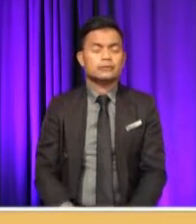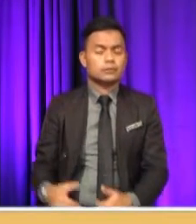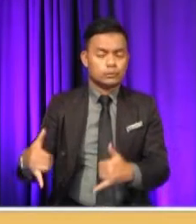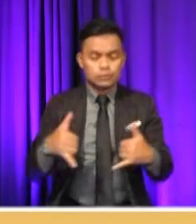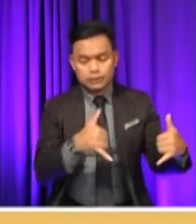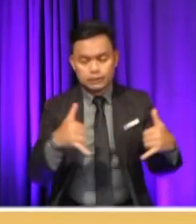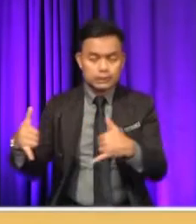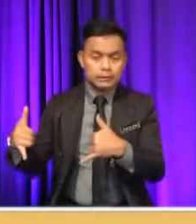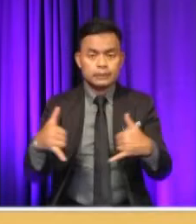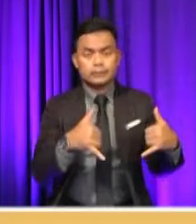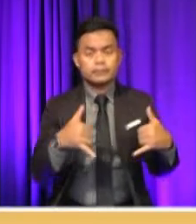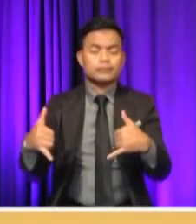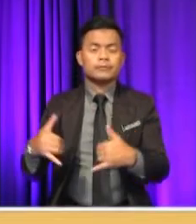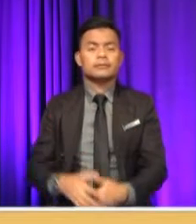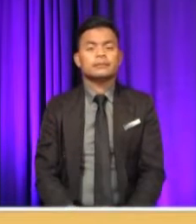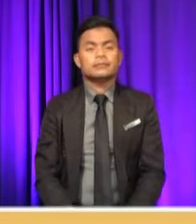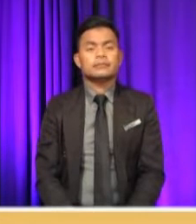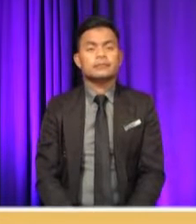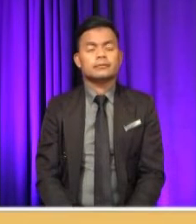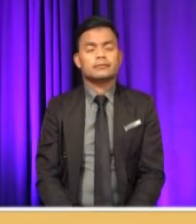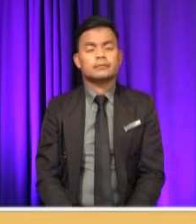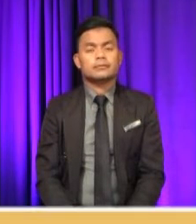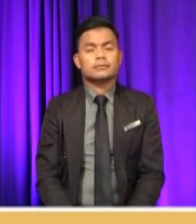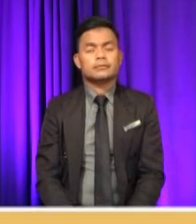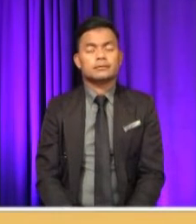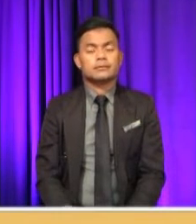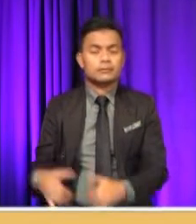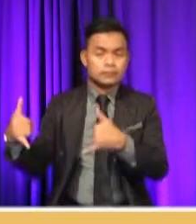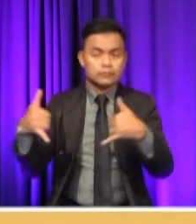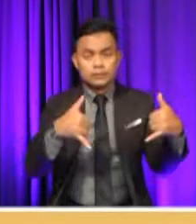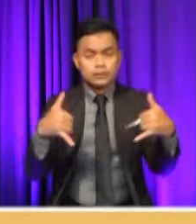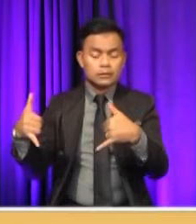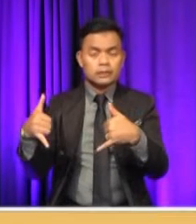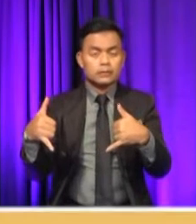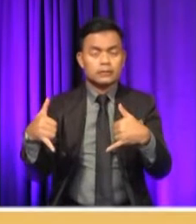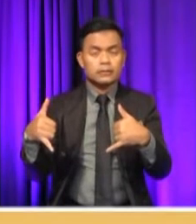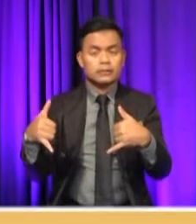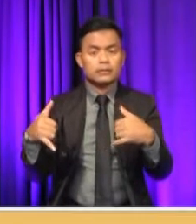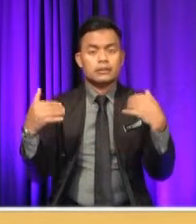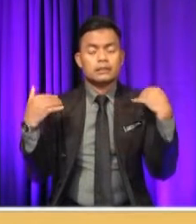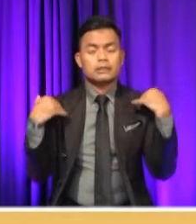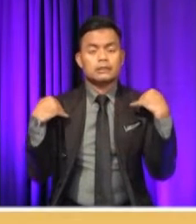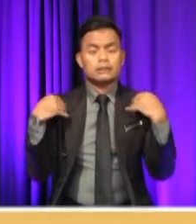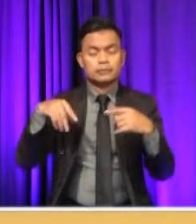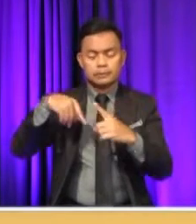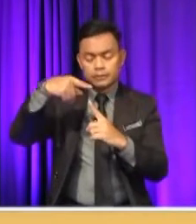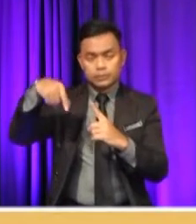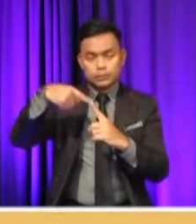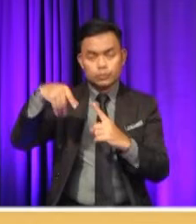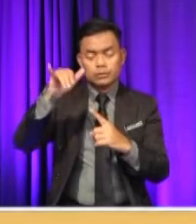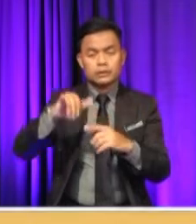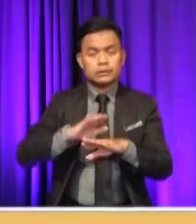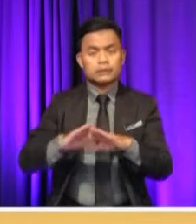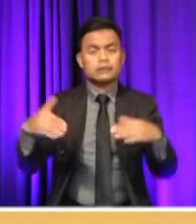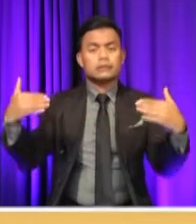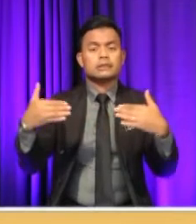alik, AU, arus ulang alik. Okey, motor arus ulang alik mempunyai pemutar yang tidak disambungkan